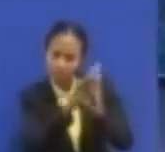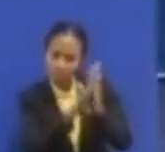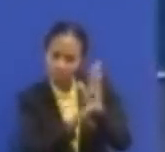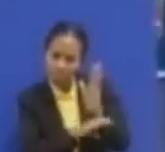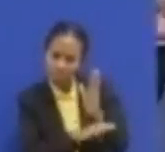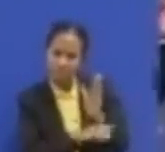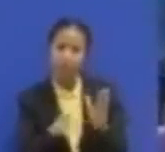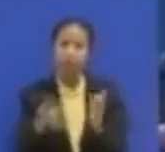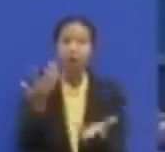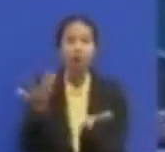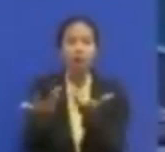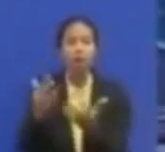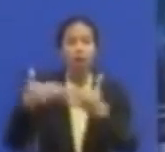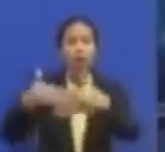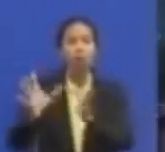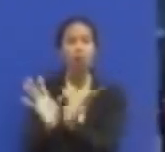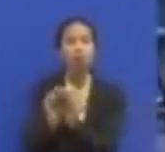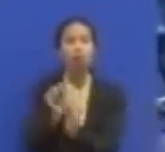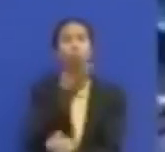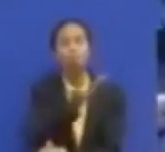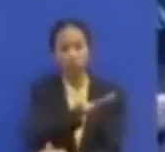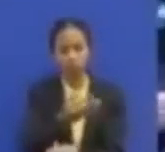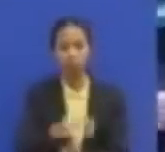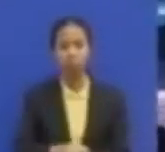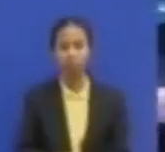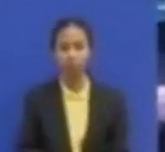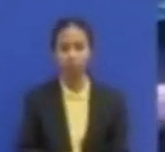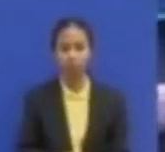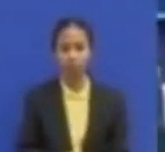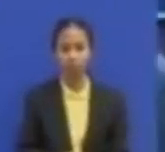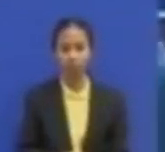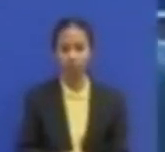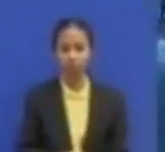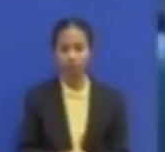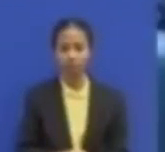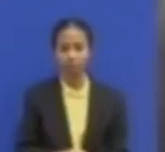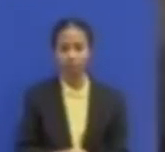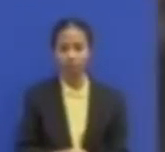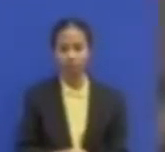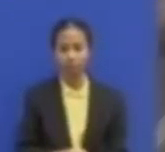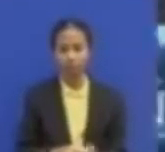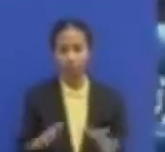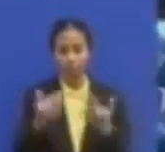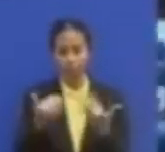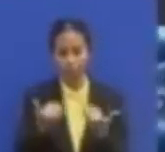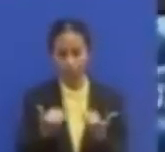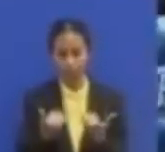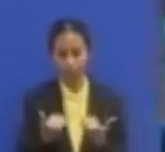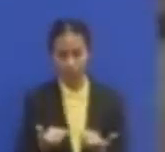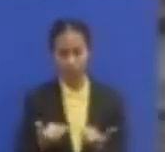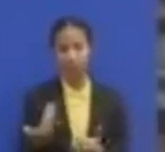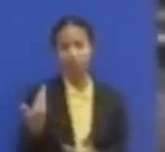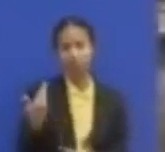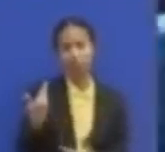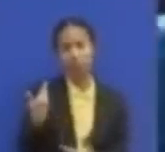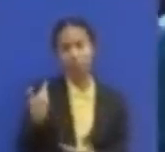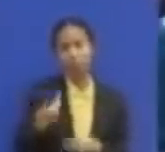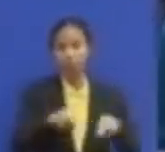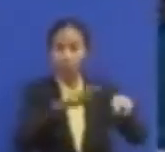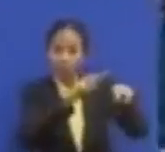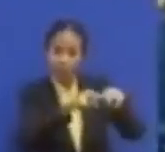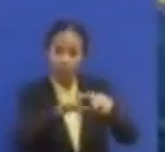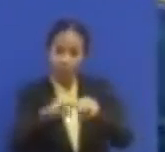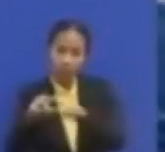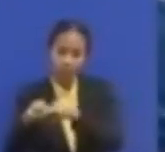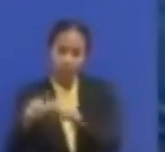ในวันนี้เช่นเดียวกัน ใช่ค่ะวันนี้สำคัญมากๆเลยนะคะแต่ที่แน่นอนว่าวันนี้ ที่จะมานั่งทำหน้าที่เป็นประธ